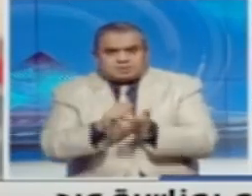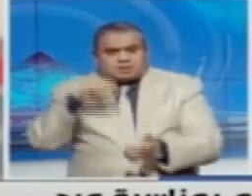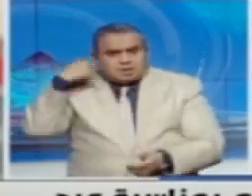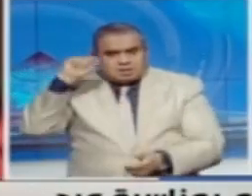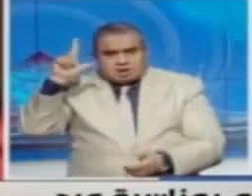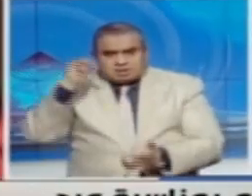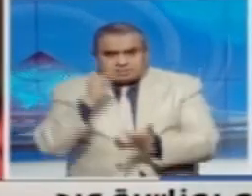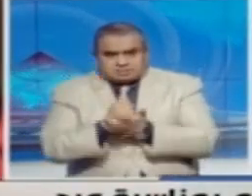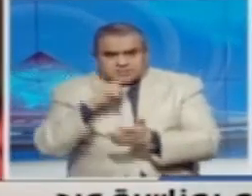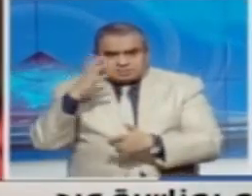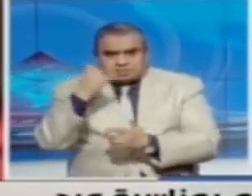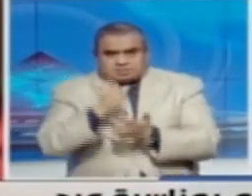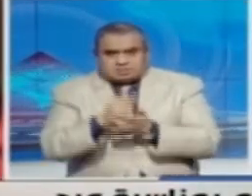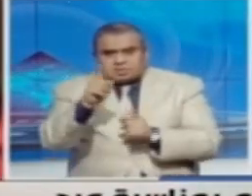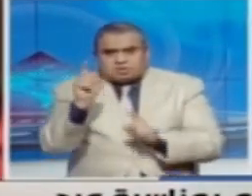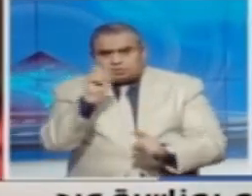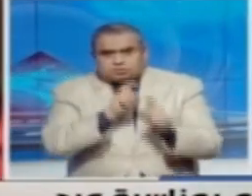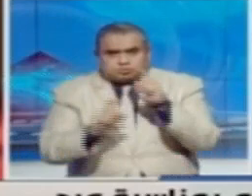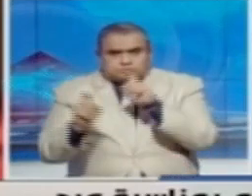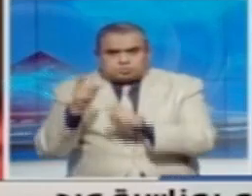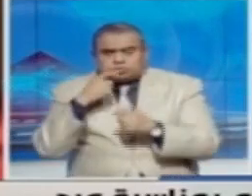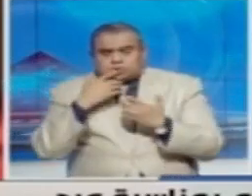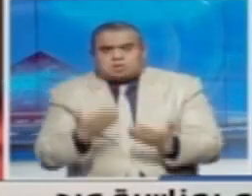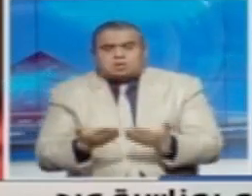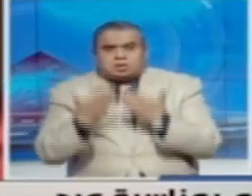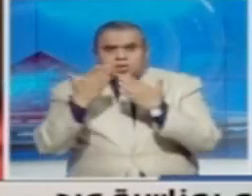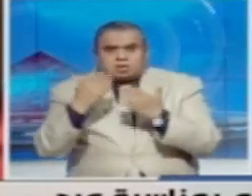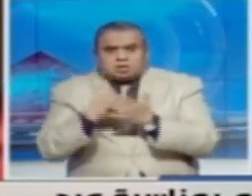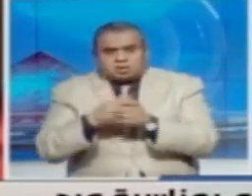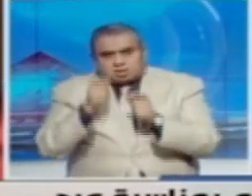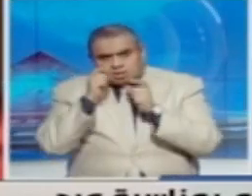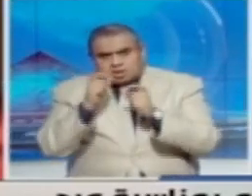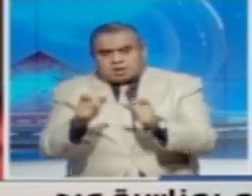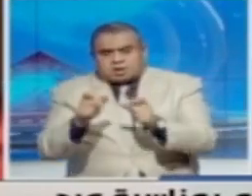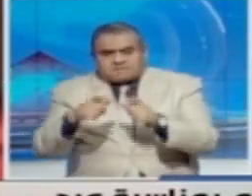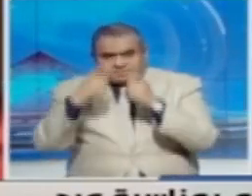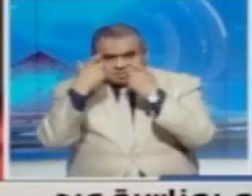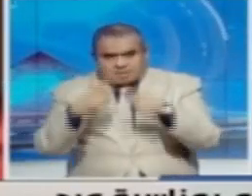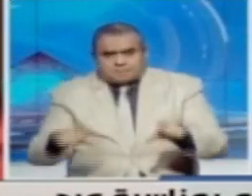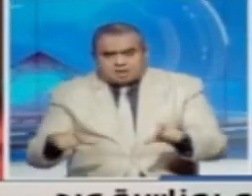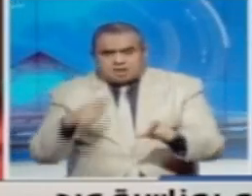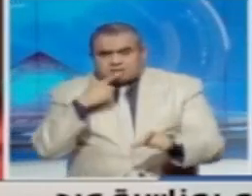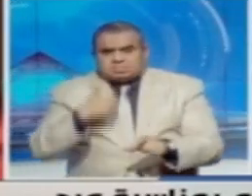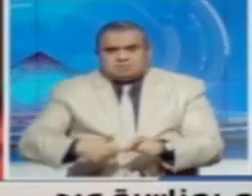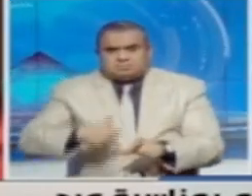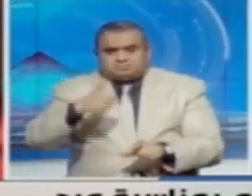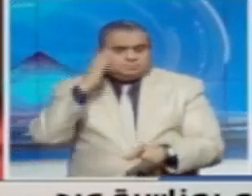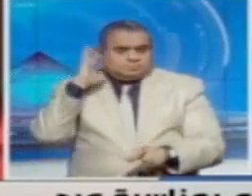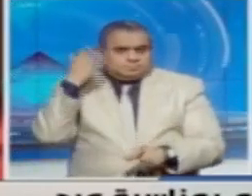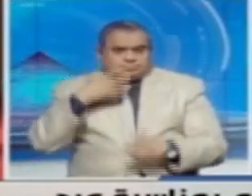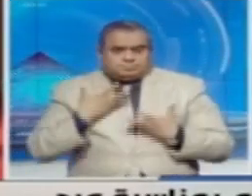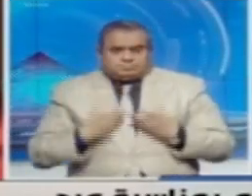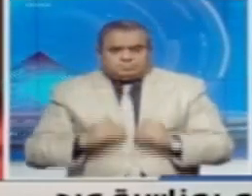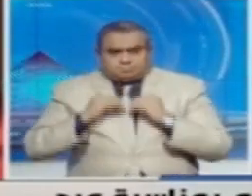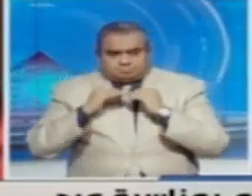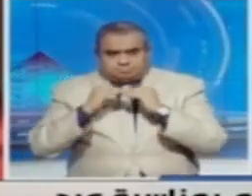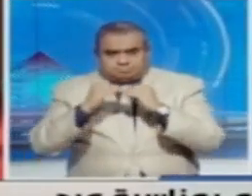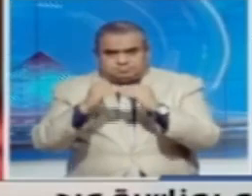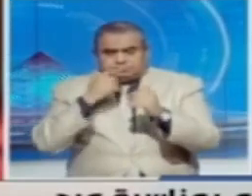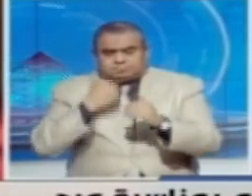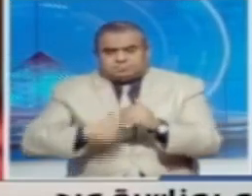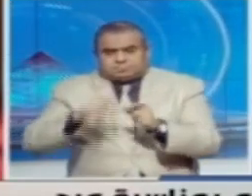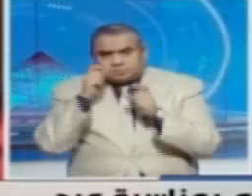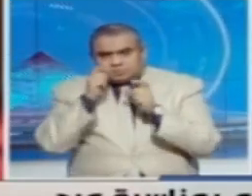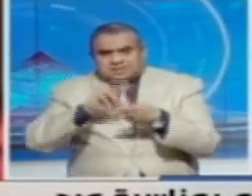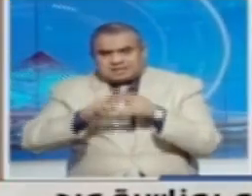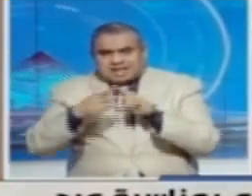المصرية، وأسأل الله سبحانه وتعالى أن يحفظ بلادنا وأن يجعلها أمنة مطمئنة سخاء رخاء، وأن يحفظها من